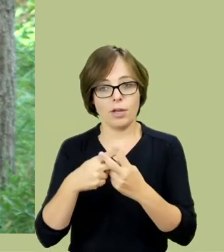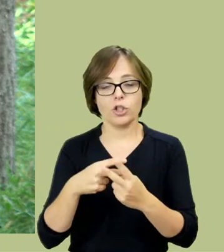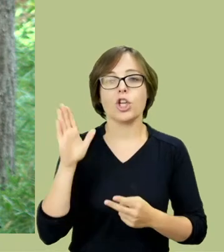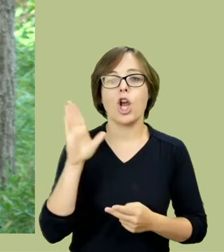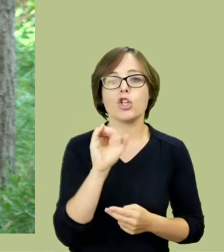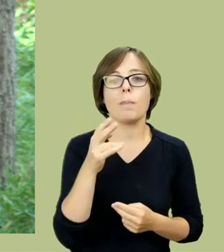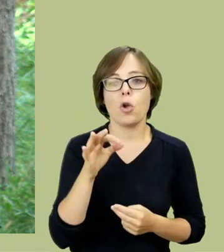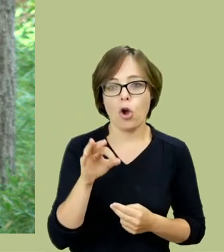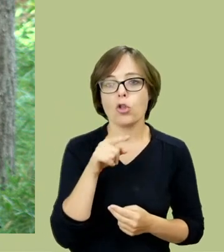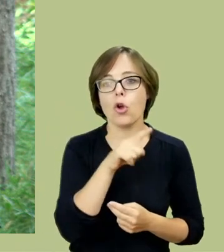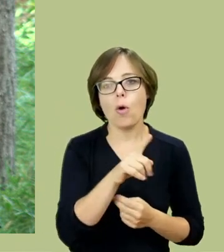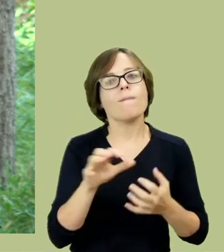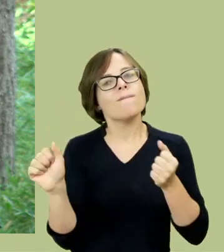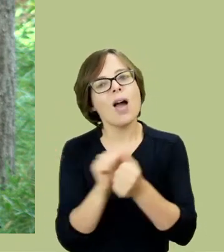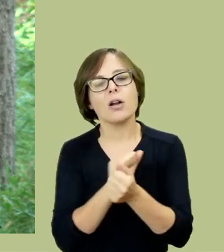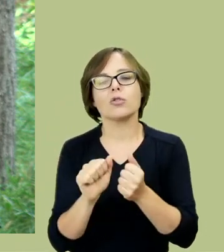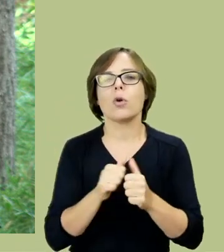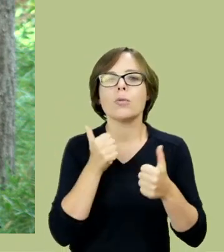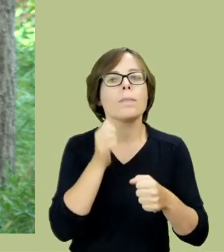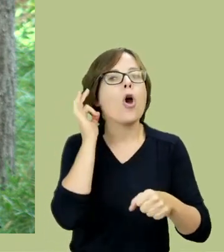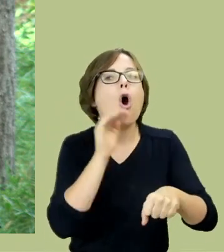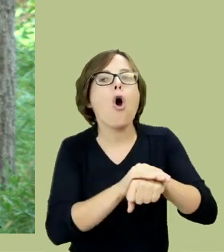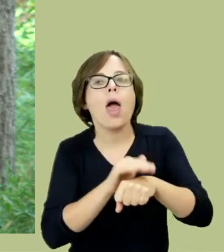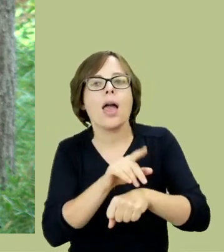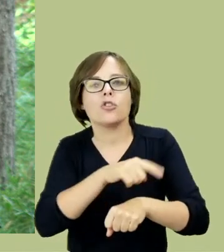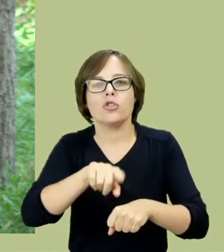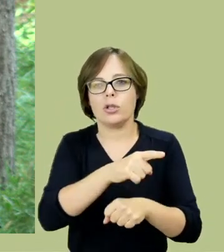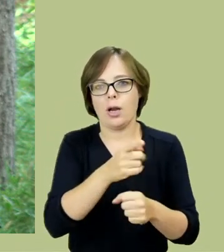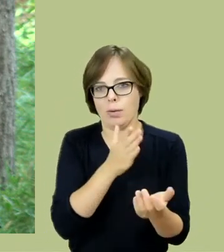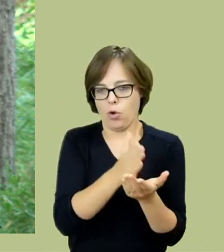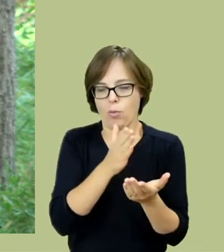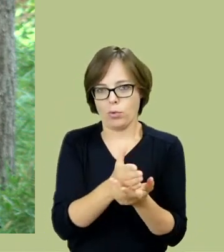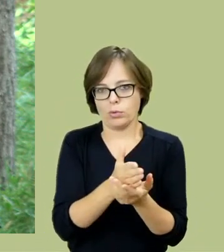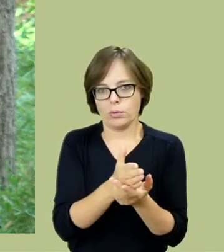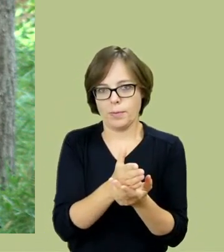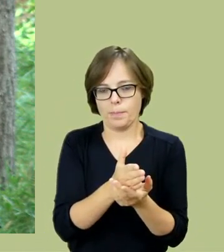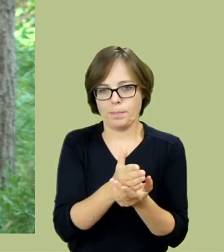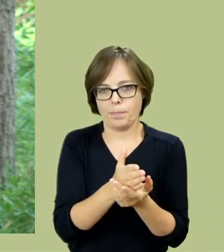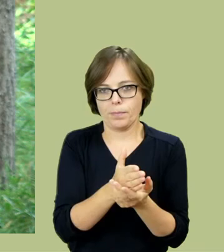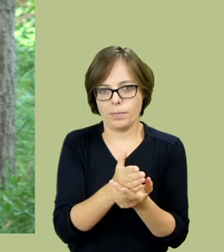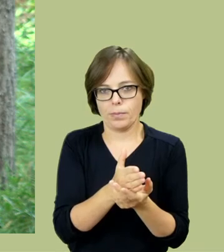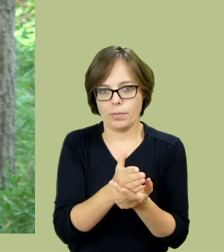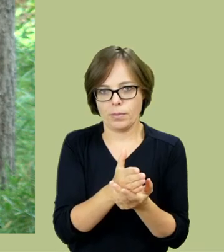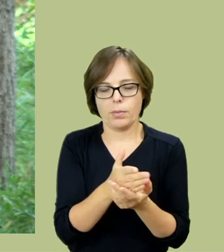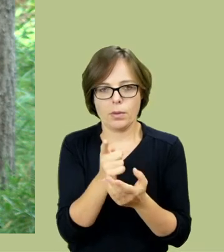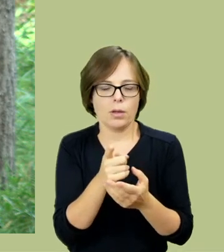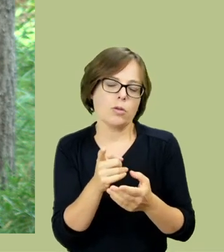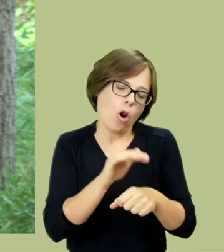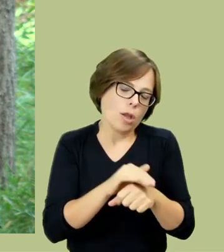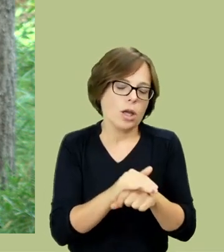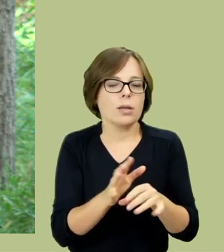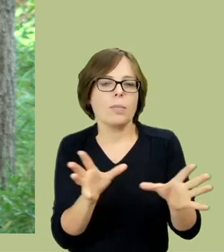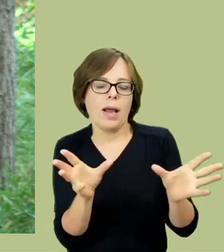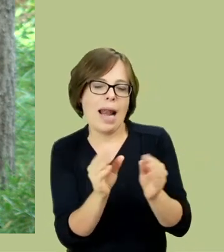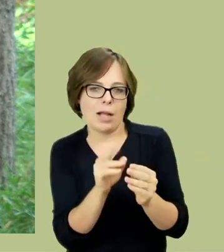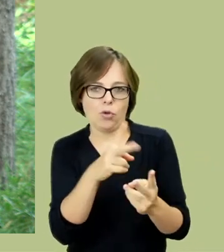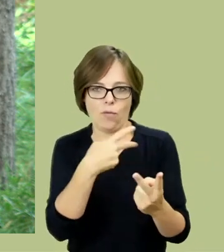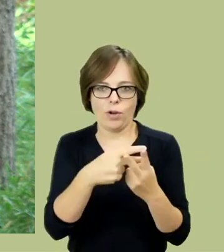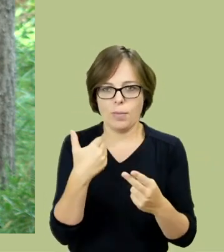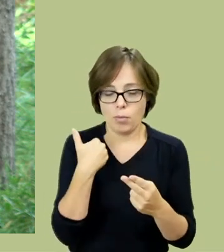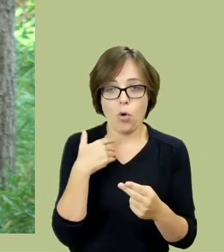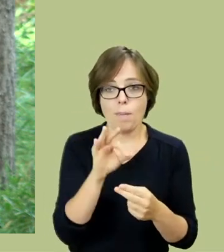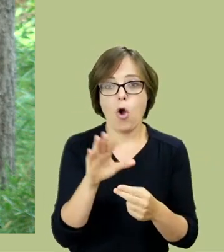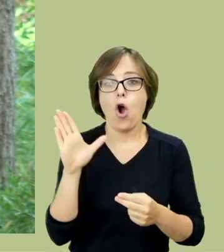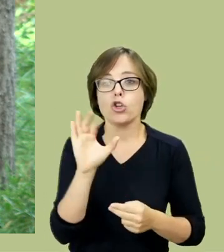swoje koleżanki, trudno, współtowarzyszki można powiedzieć, bo w Szczypiornie były